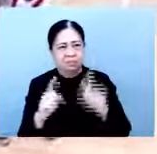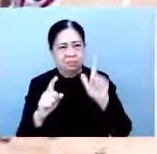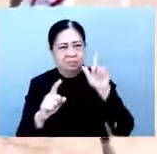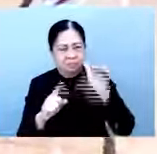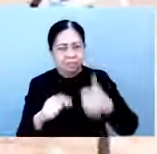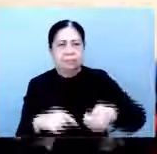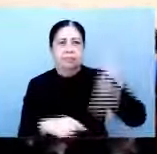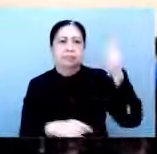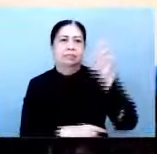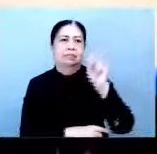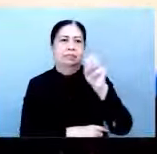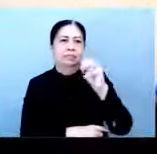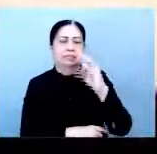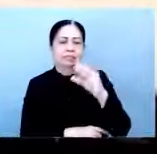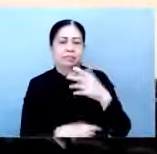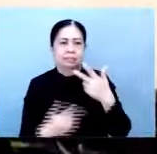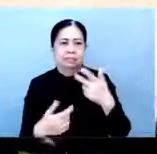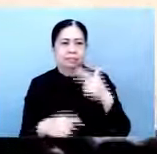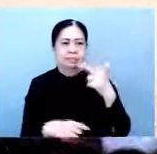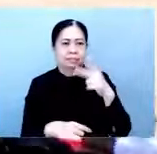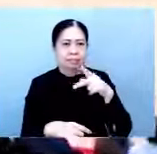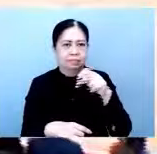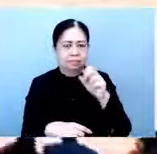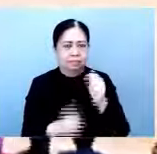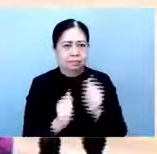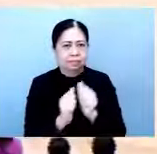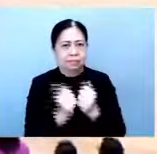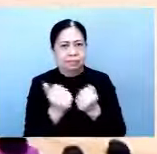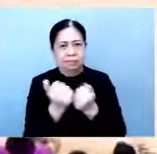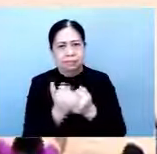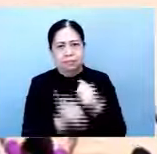ng Beermen ang lamang sa 3 puntos sa tulong ni Perez.